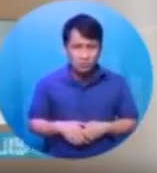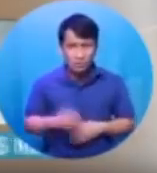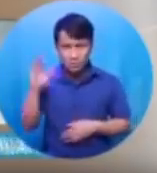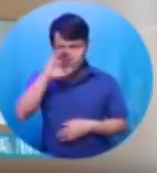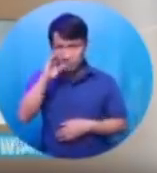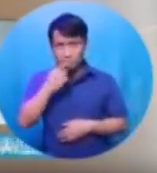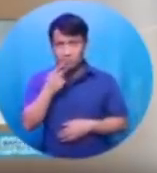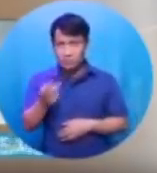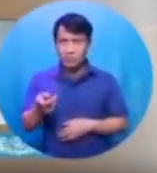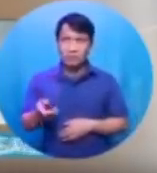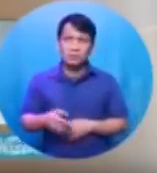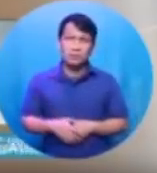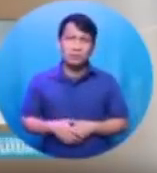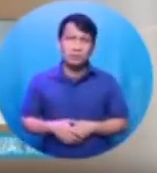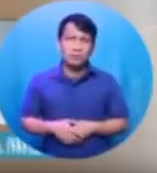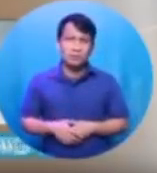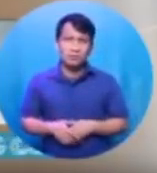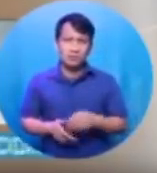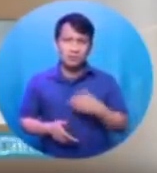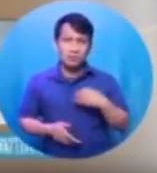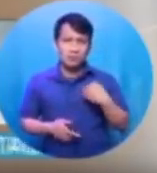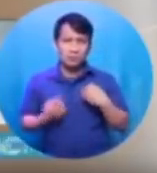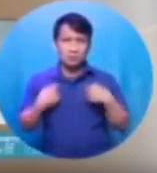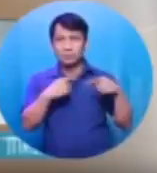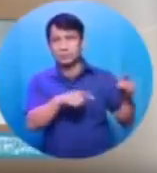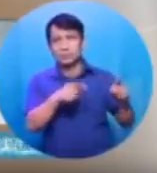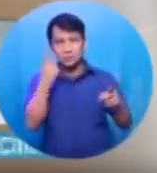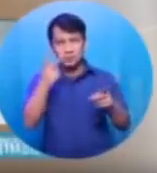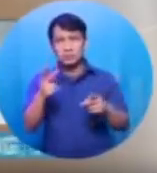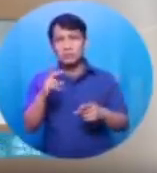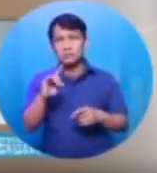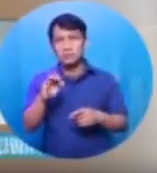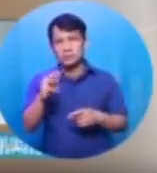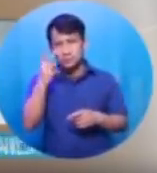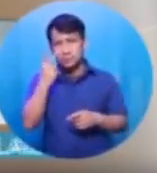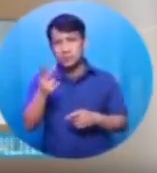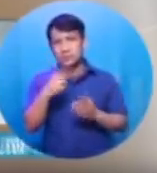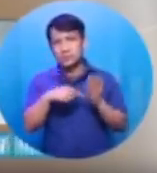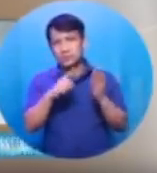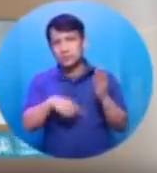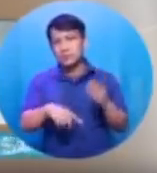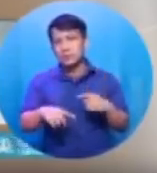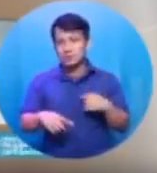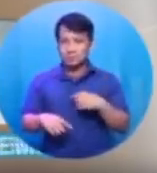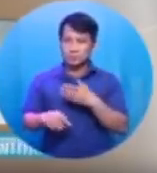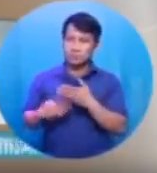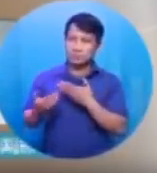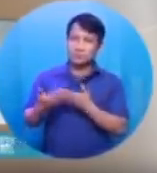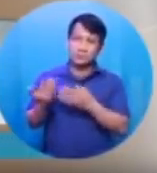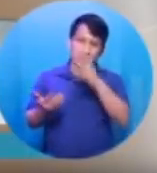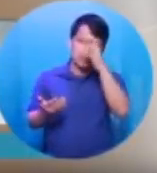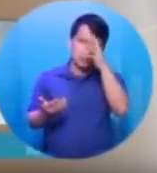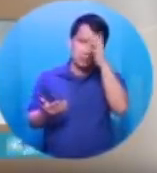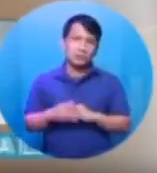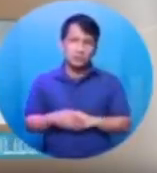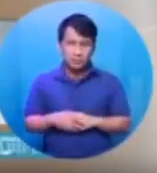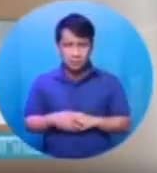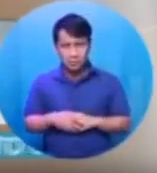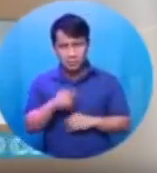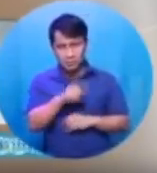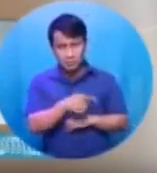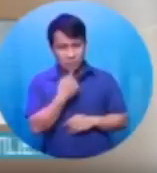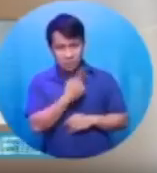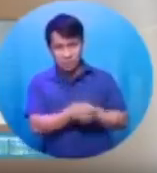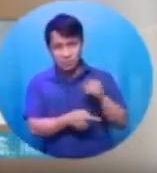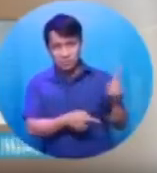Mga kaibigan natin nakakita. Sir, puntaan nyo na lang po doon. Yan ang hirap sa kanya. Ang galing mo gumawa ng kwento. Sa kutod, hindi ka malawa yung bag sa kutod. Di ba